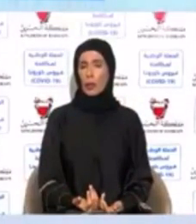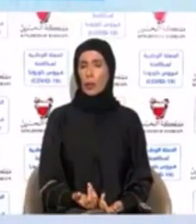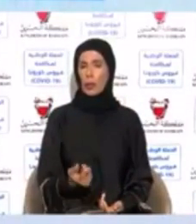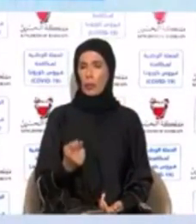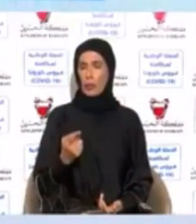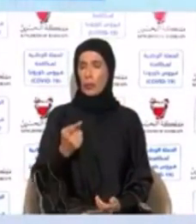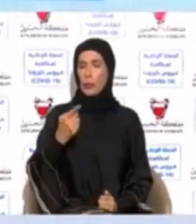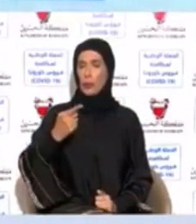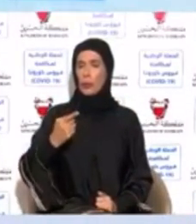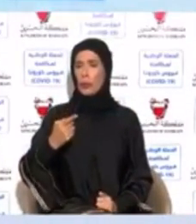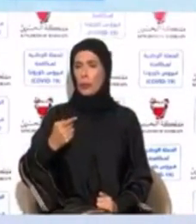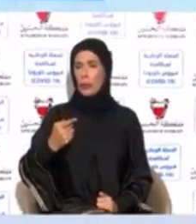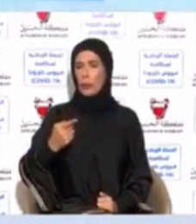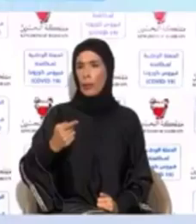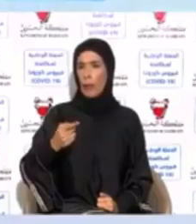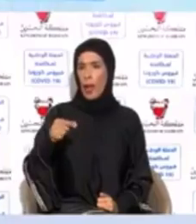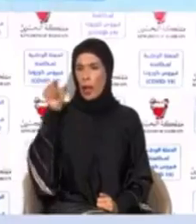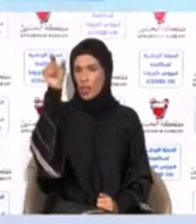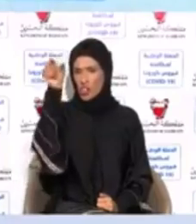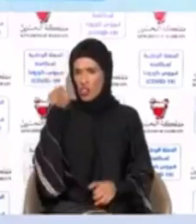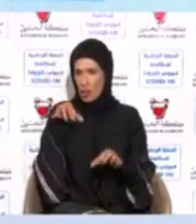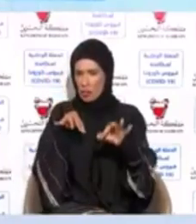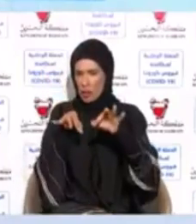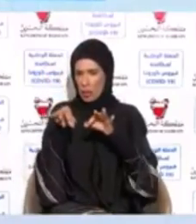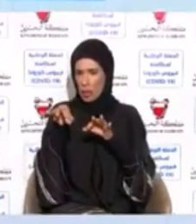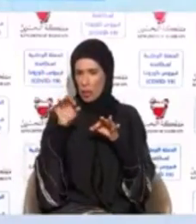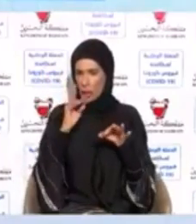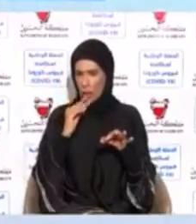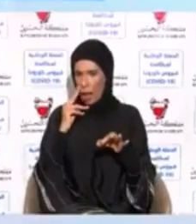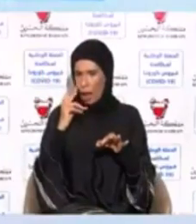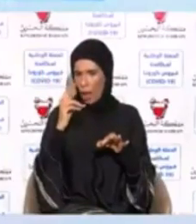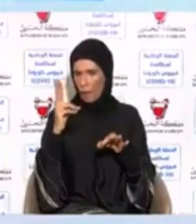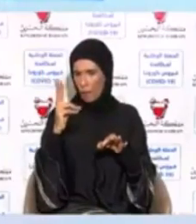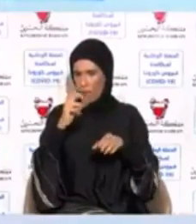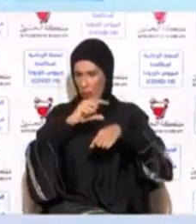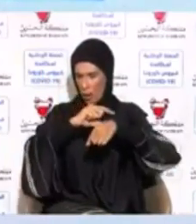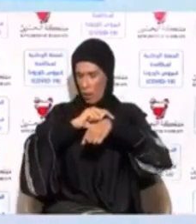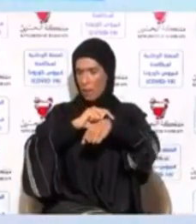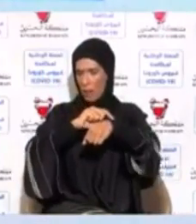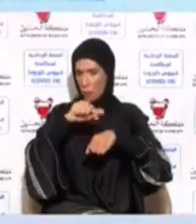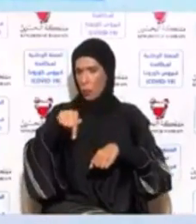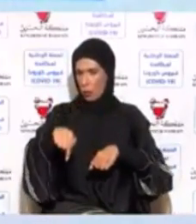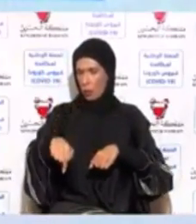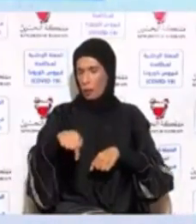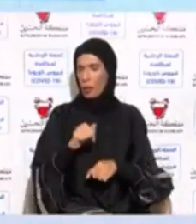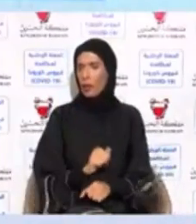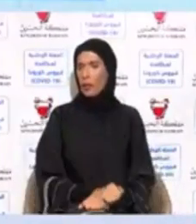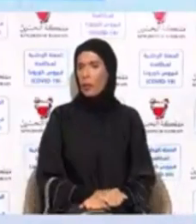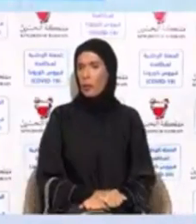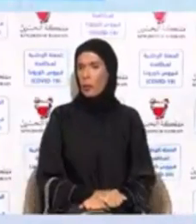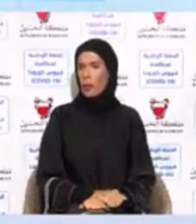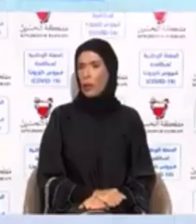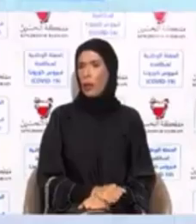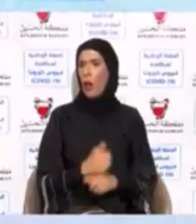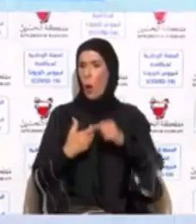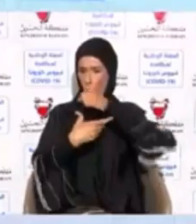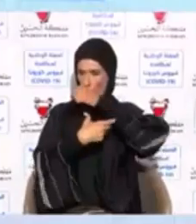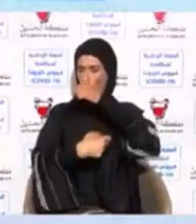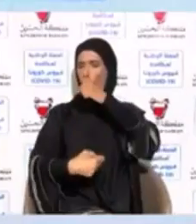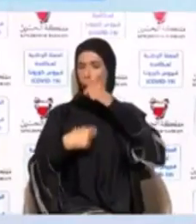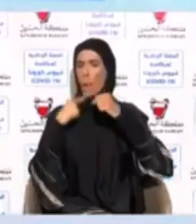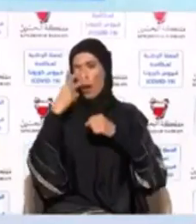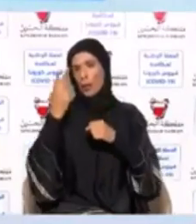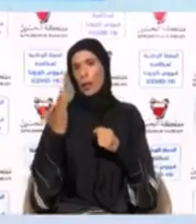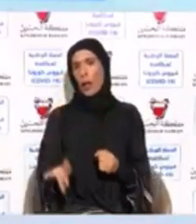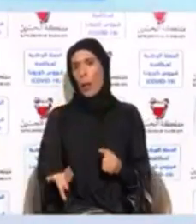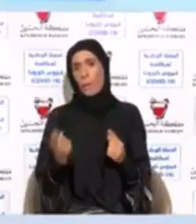هل من المعقول أن المهندس بيتكلم في أمور الطب؟ هل من المعقول لي أنا طبيب أتكلم في أمور المحاماة؟ وهل